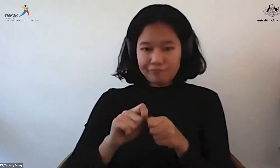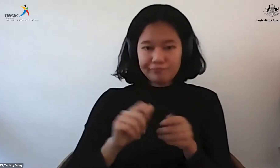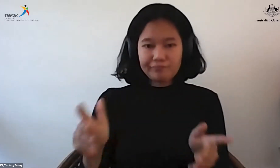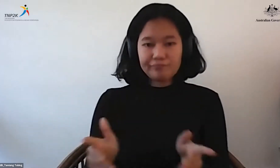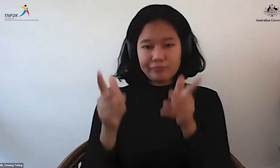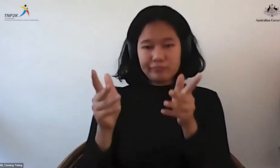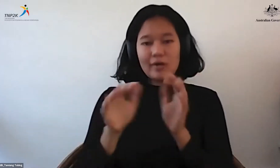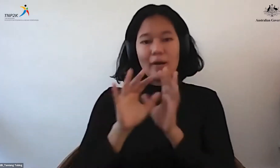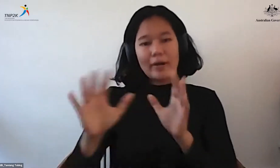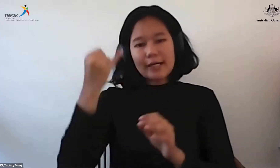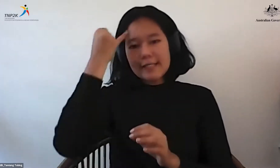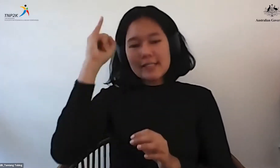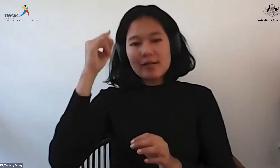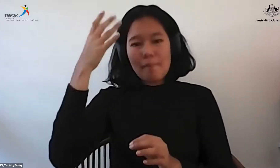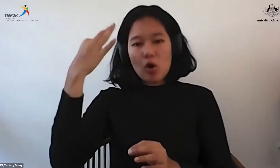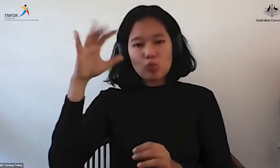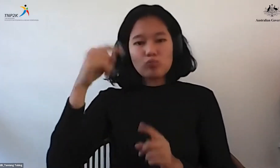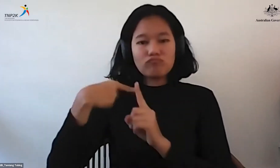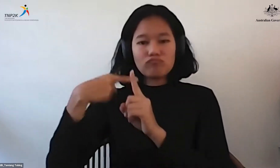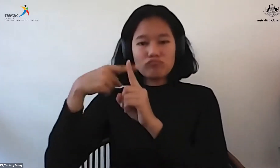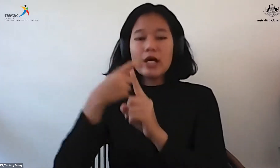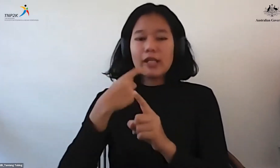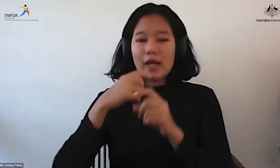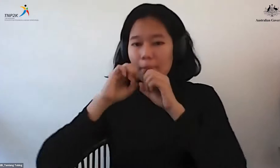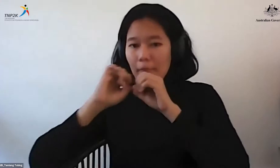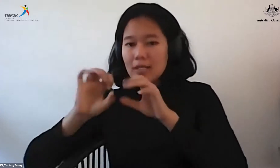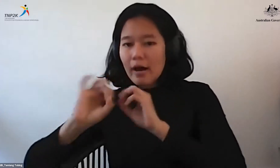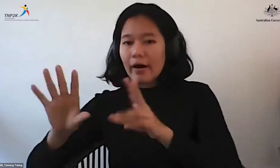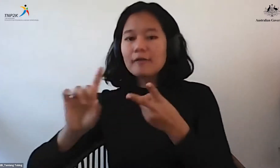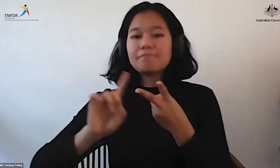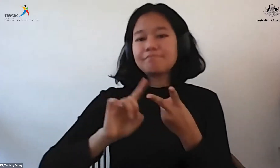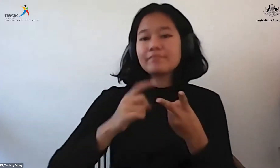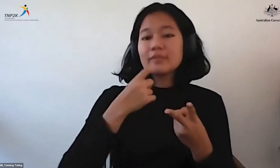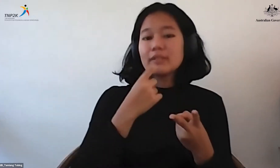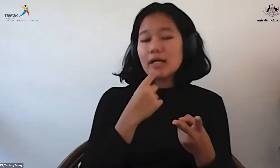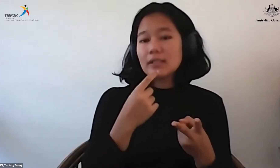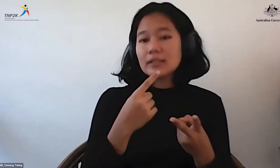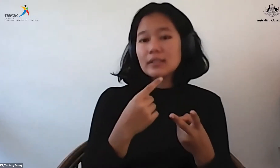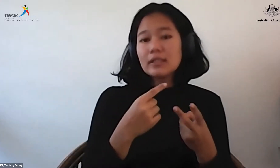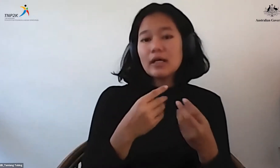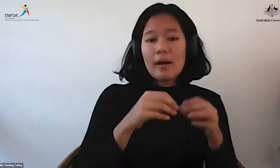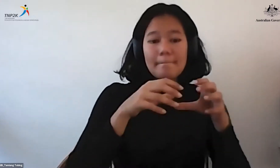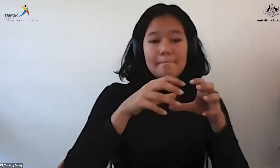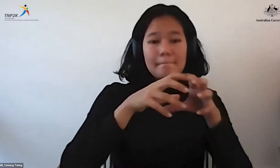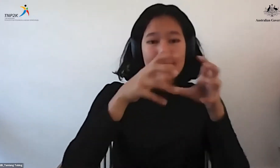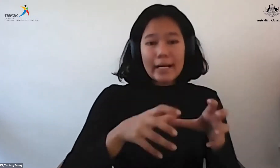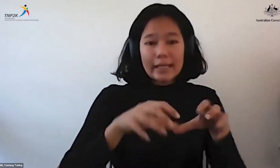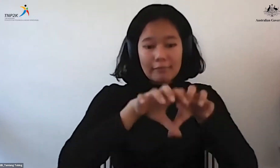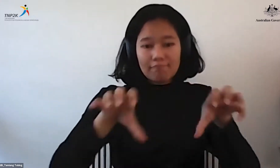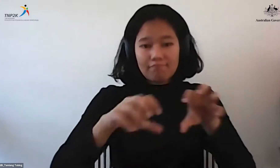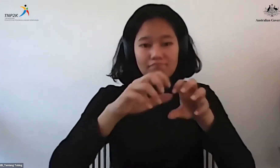melakukan inovasi terkait dengan pemasaran dan juga terkait dengan packaging dari usaha